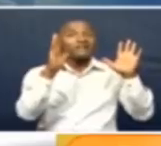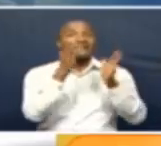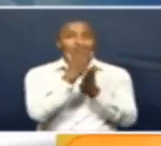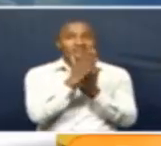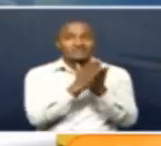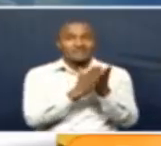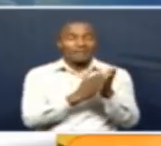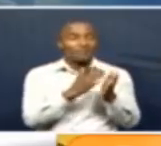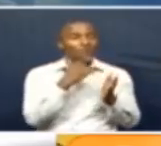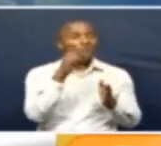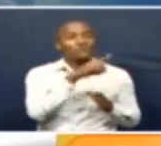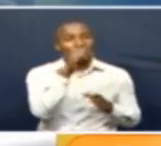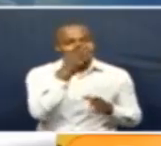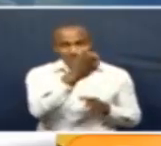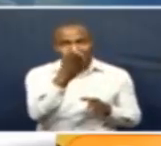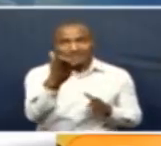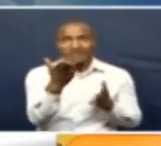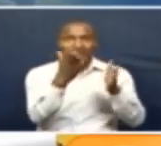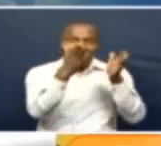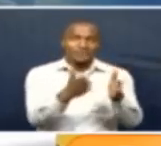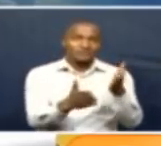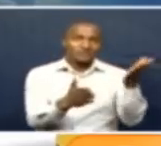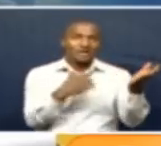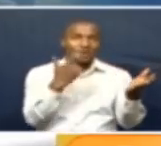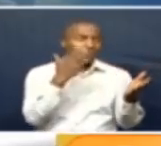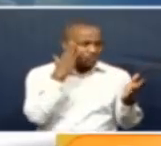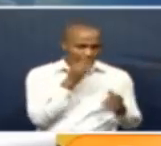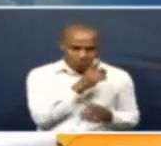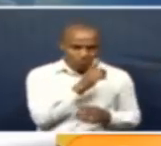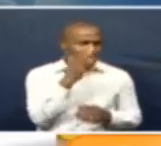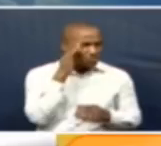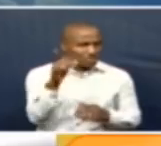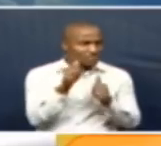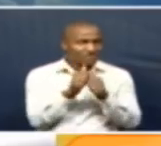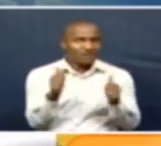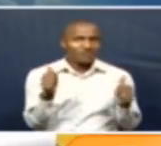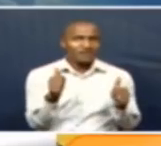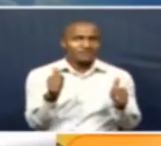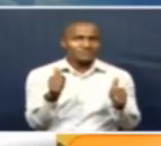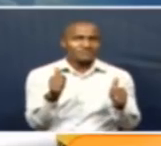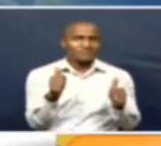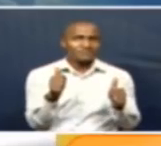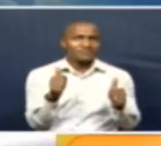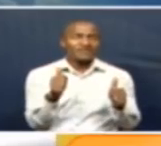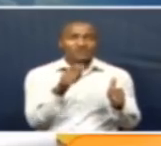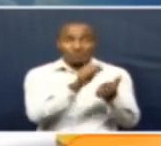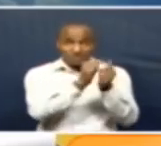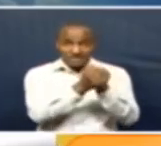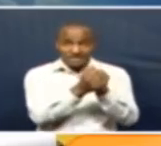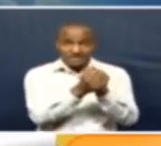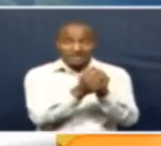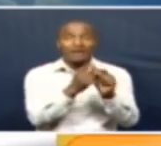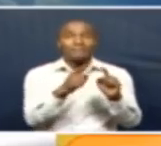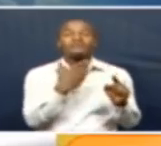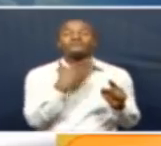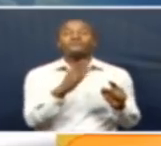pale walikukosea. Mm-hmm. Kuna mtu wako mahali pale anajua wewe, unamjua ni mbaya kwako. Mm-hmm. So hata kama umebadilika na utaki